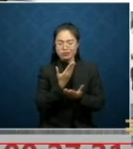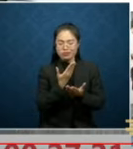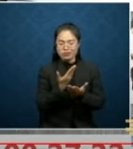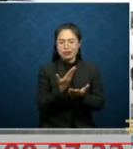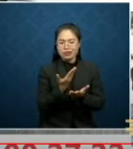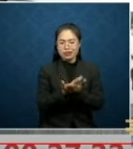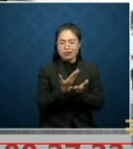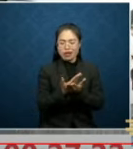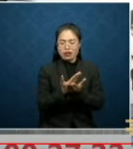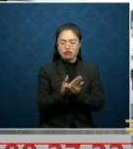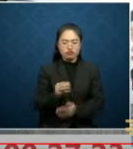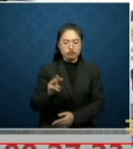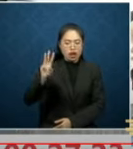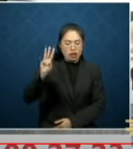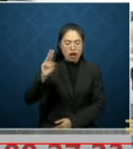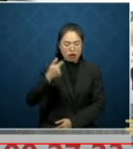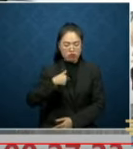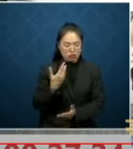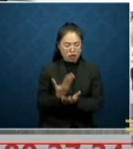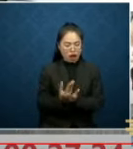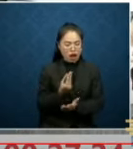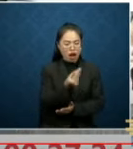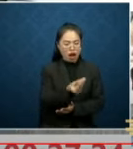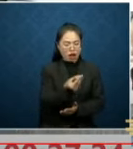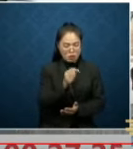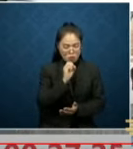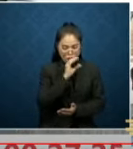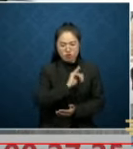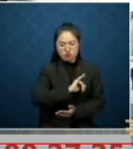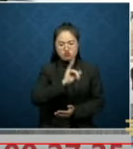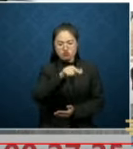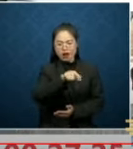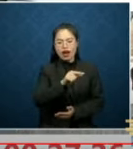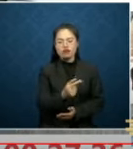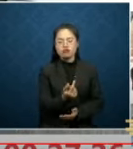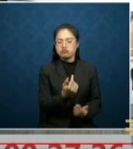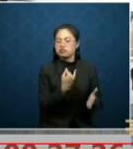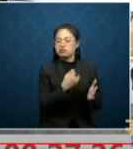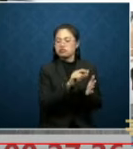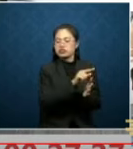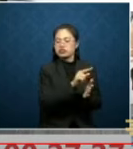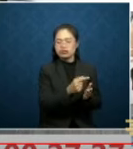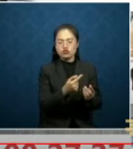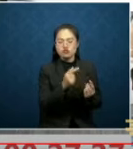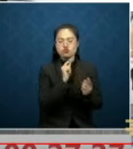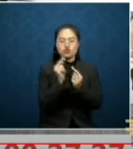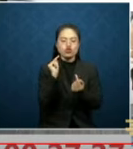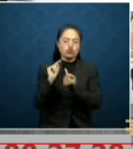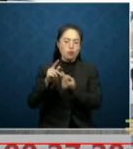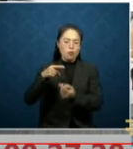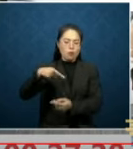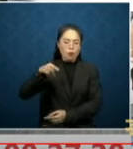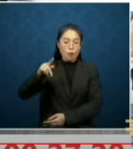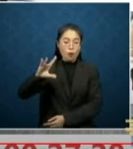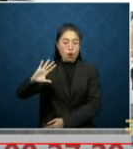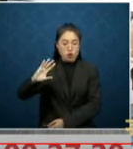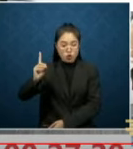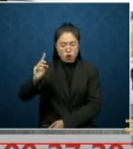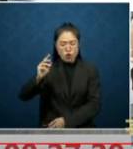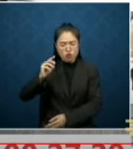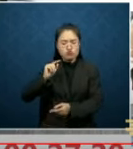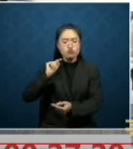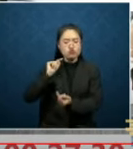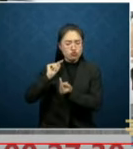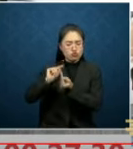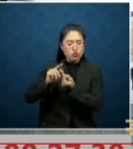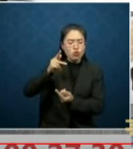าว่าจะให้คุณบอกถูกต้องก็ไปคุยกันที่ปปช.กล่าวหาครม.ว่าไอ้ตอน